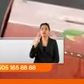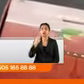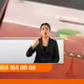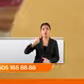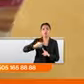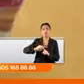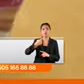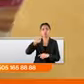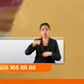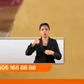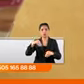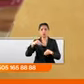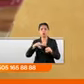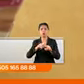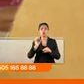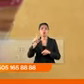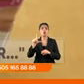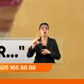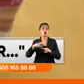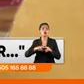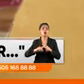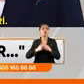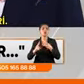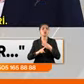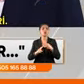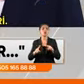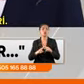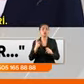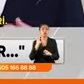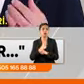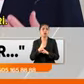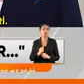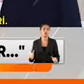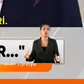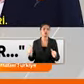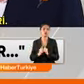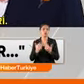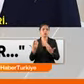satılan kolajenlerdeki tehlike görünenden çok daha büyük. Kalp krizi sebebi,